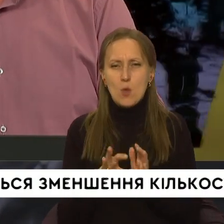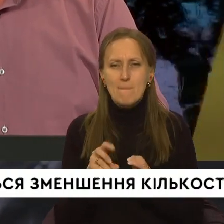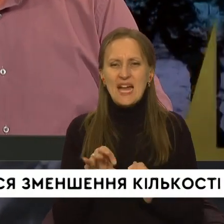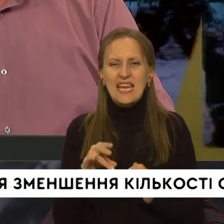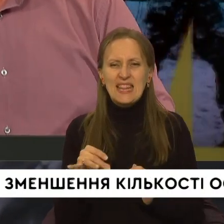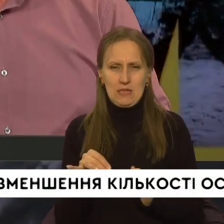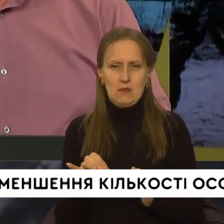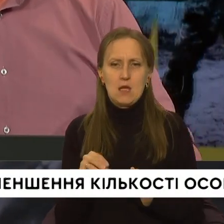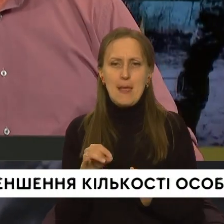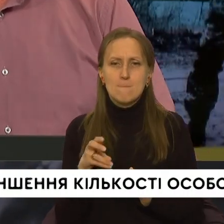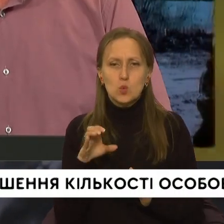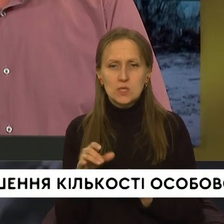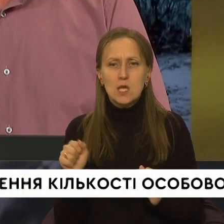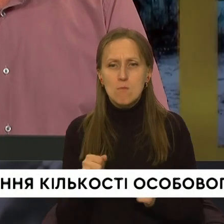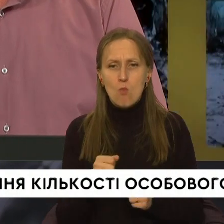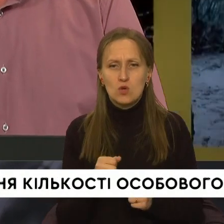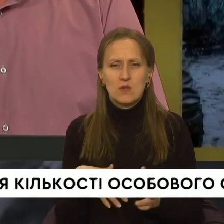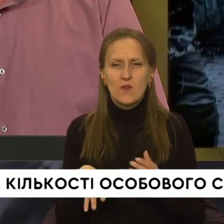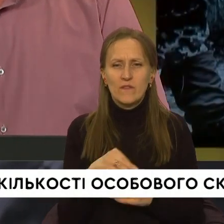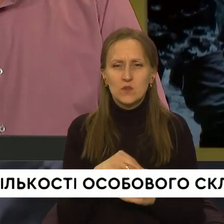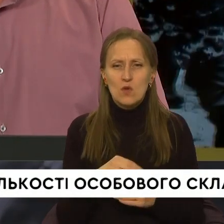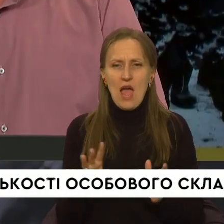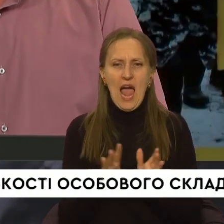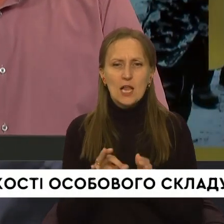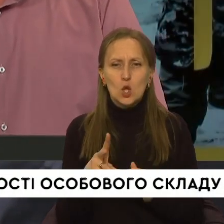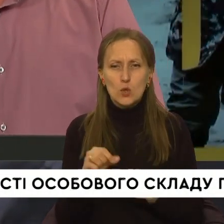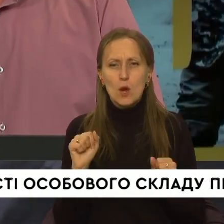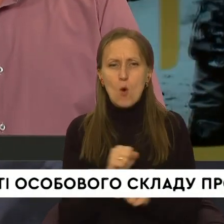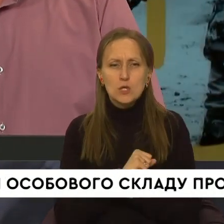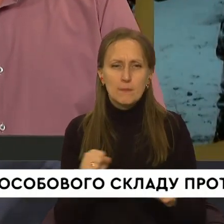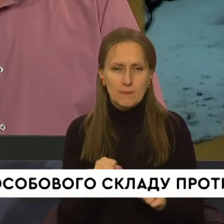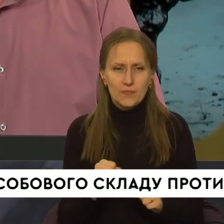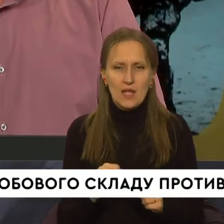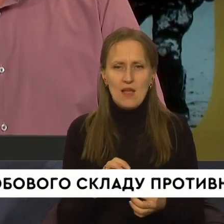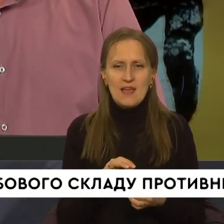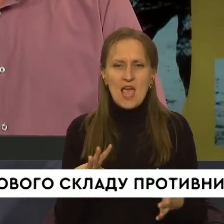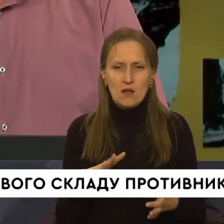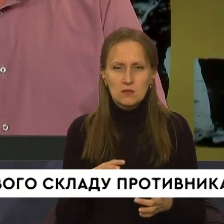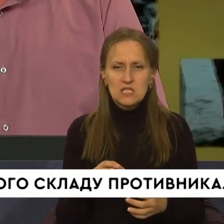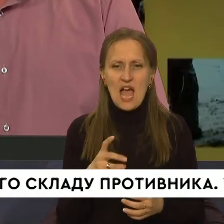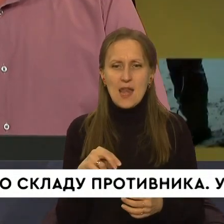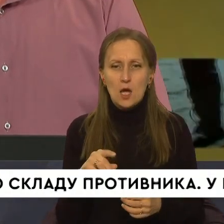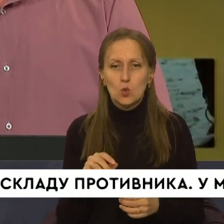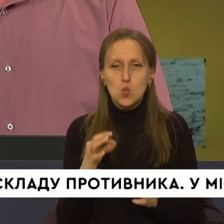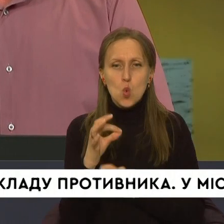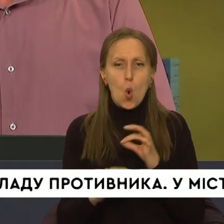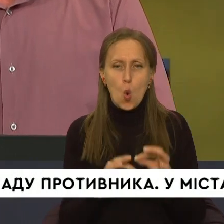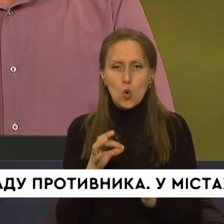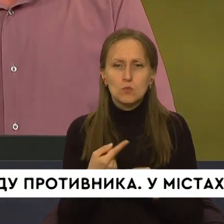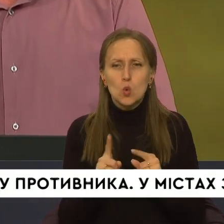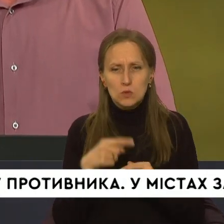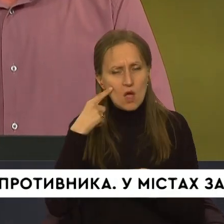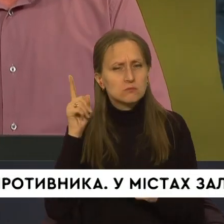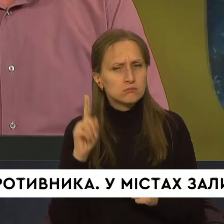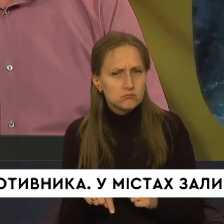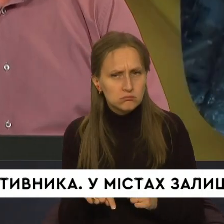електромагнітний імпульс, який може вивести з ладу всю електроніку, можна, підірвавши ядерний заряд у космосі. Що про це